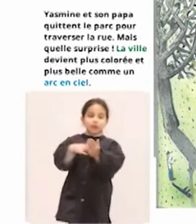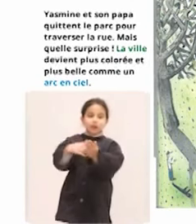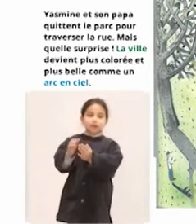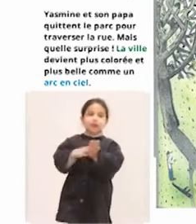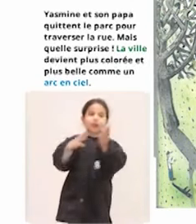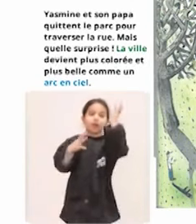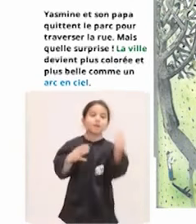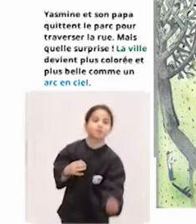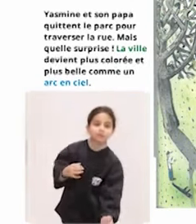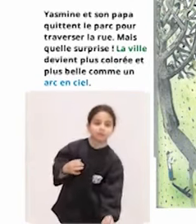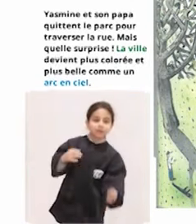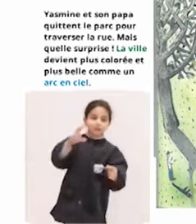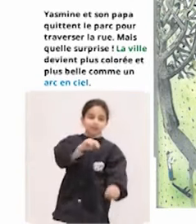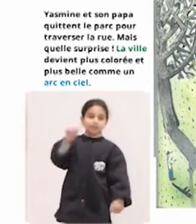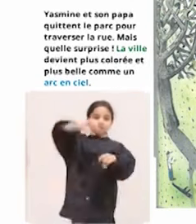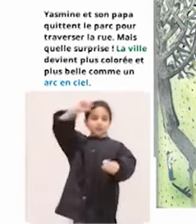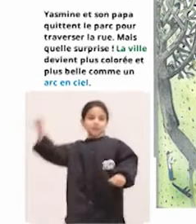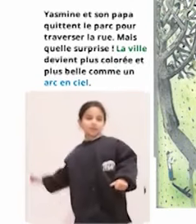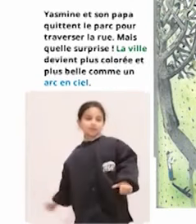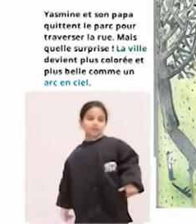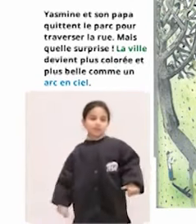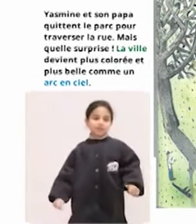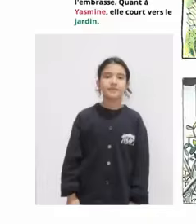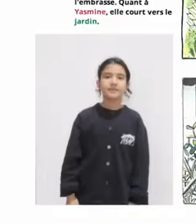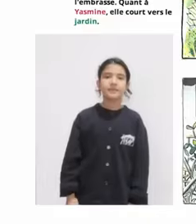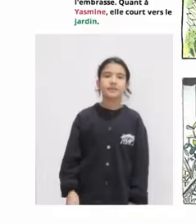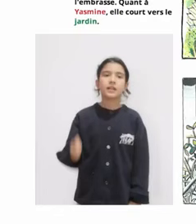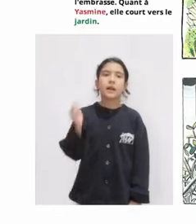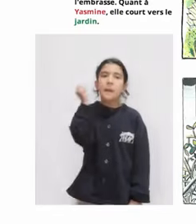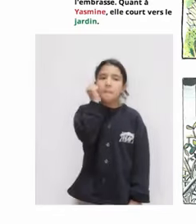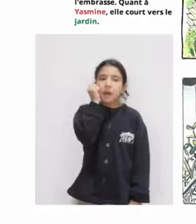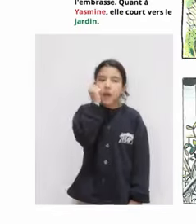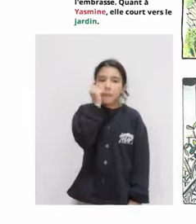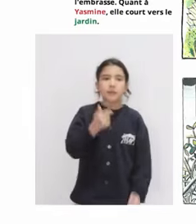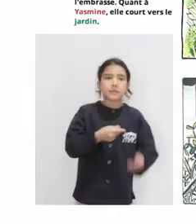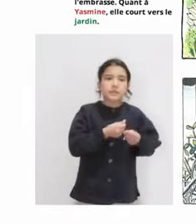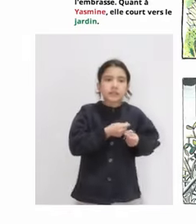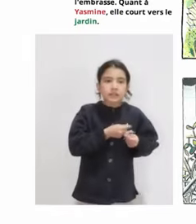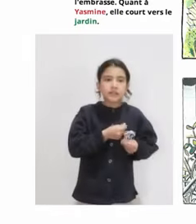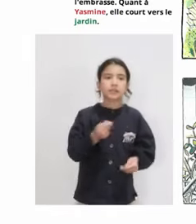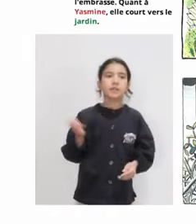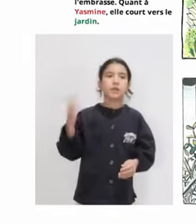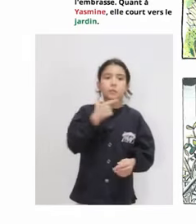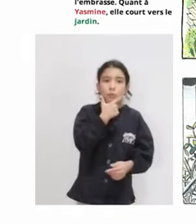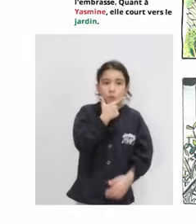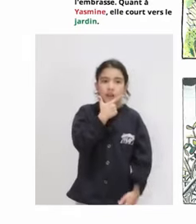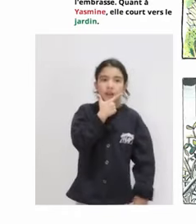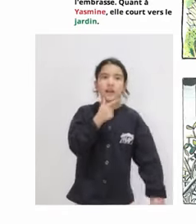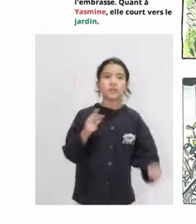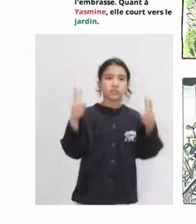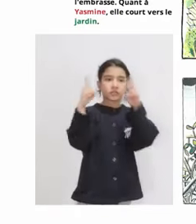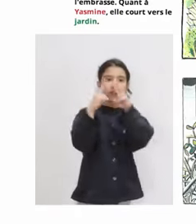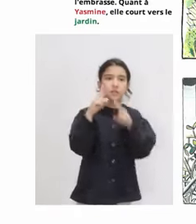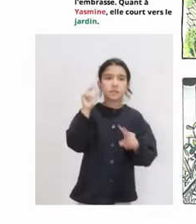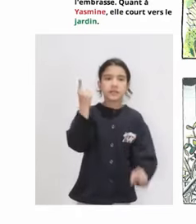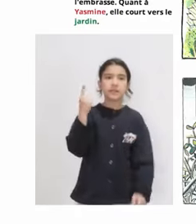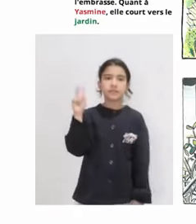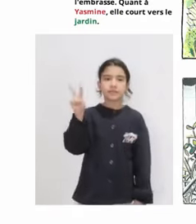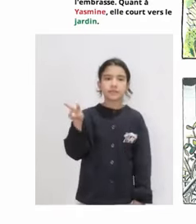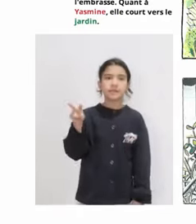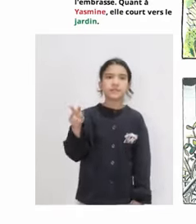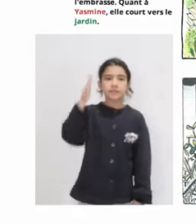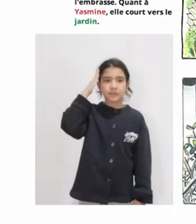plus colorée et plus belle comme un arc-en-ciel. La maman est émue et contente de retrouver sa